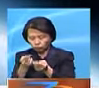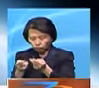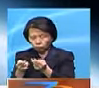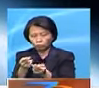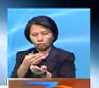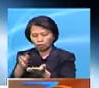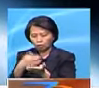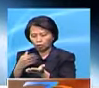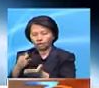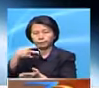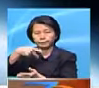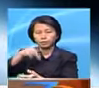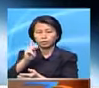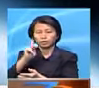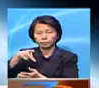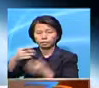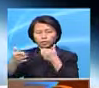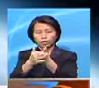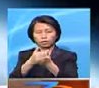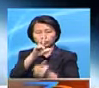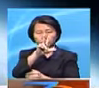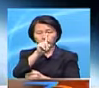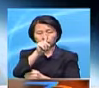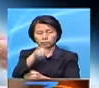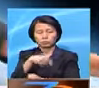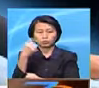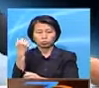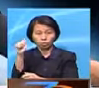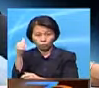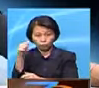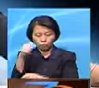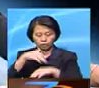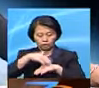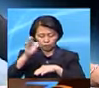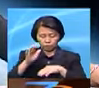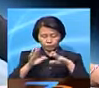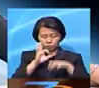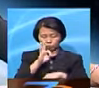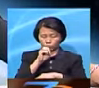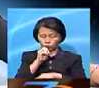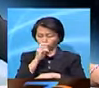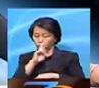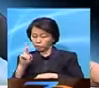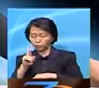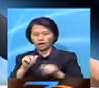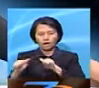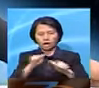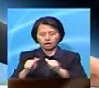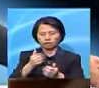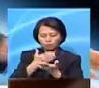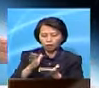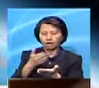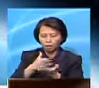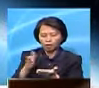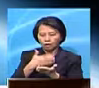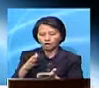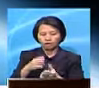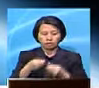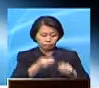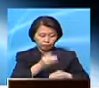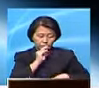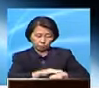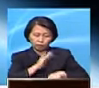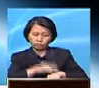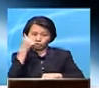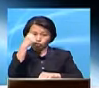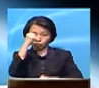kredit PPK sehingga 31 Oktober lepas manakala lebih 90,000 lagi masih aktif membayar dan diberi masa